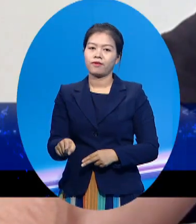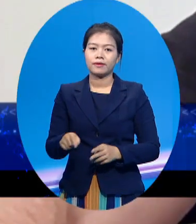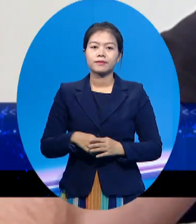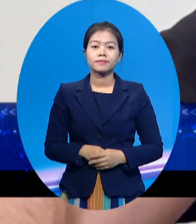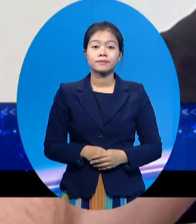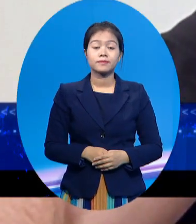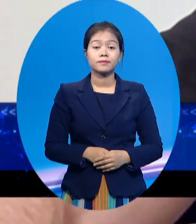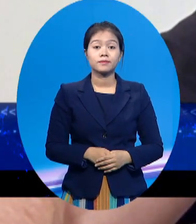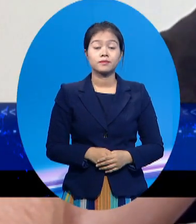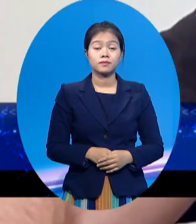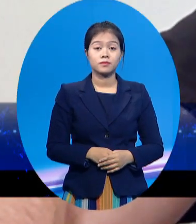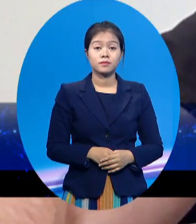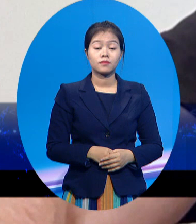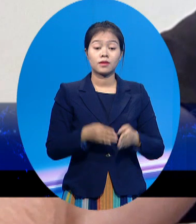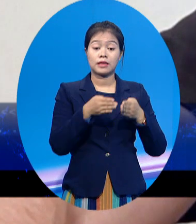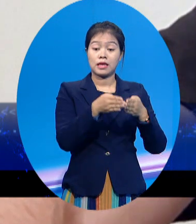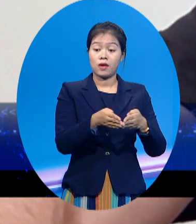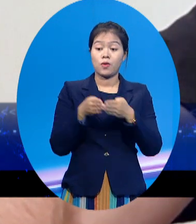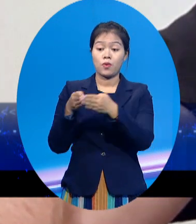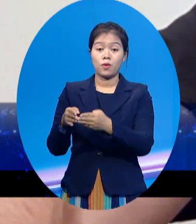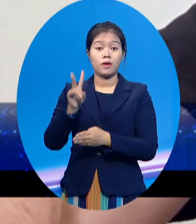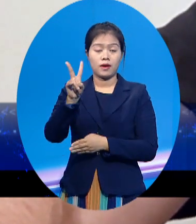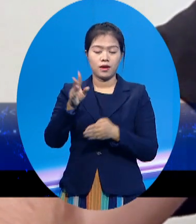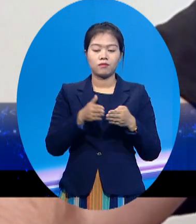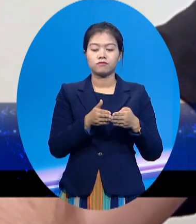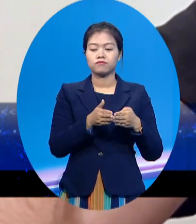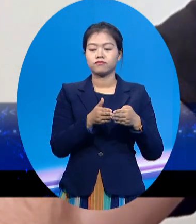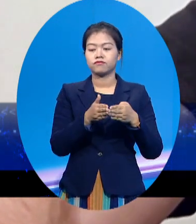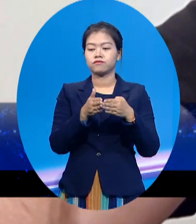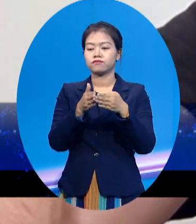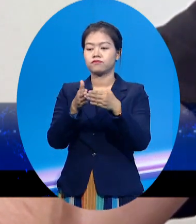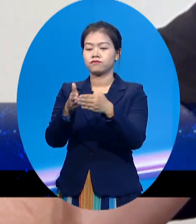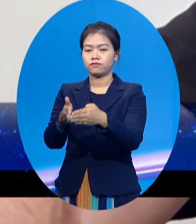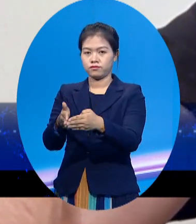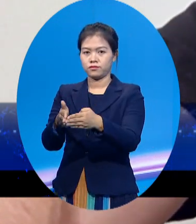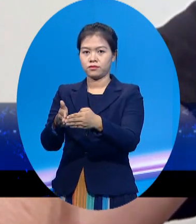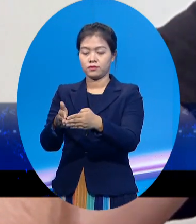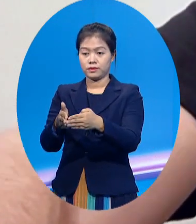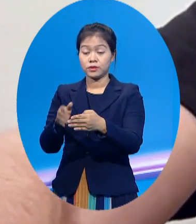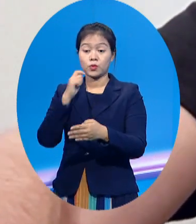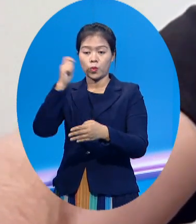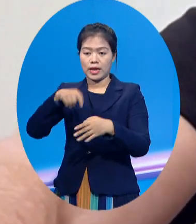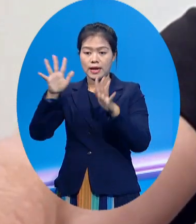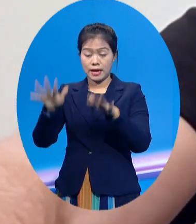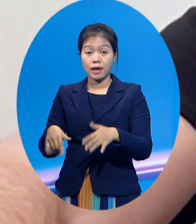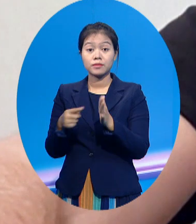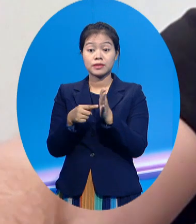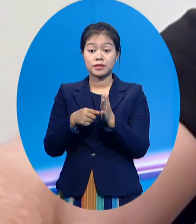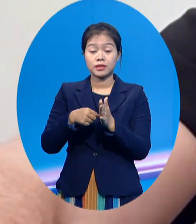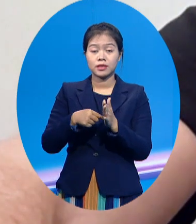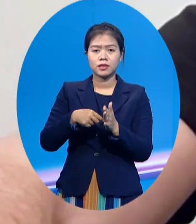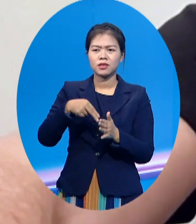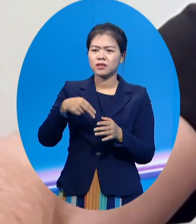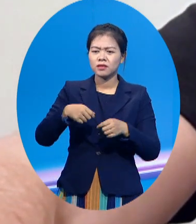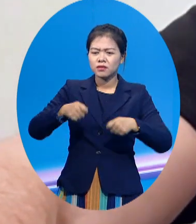thống Ukraina Hai chiếc tàu chở hàng đa rời cảng Alexa theo hành lang nhân đạo tạm thời mà nước này đã thiết lập sau khi thỏa thuận ngũ cốc biển đen